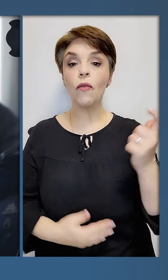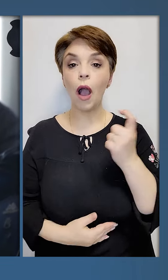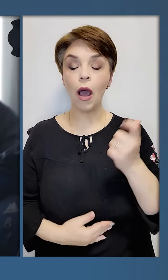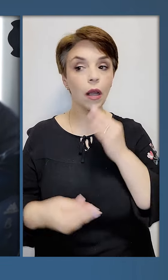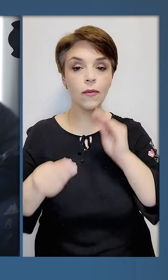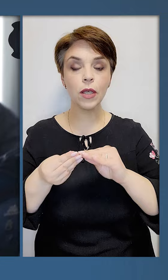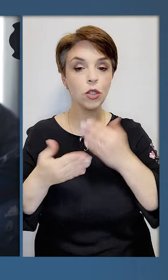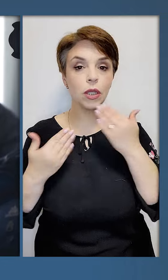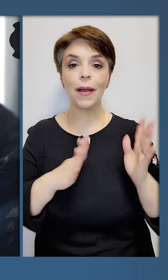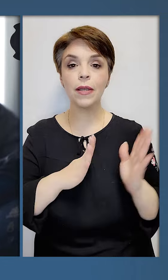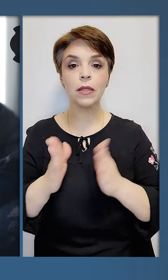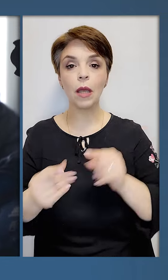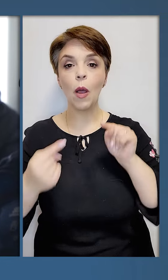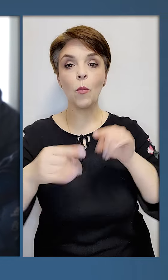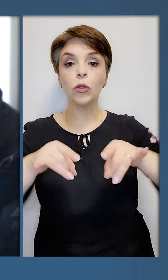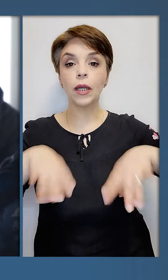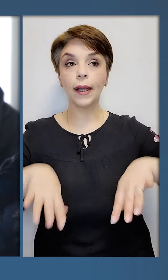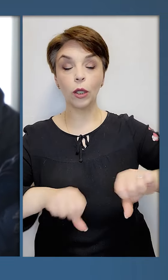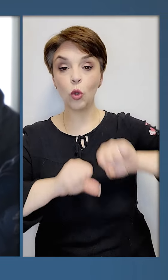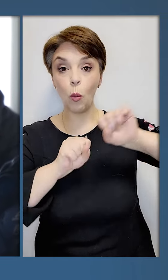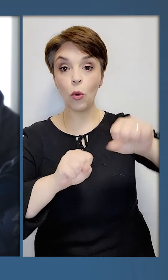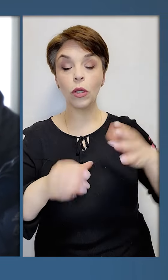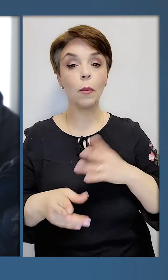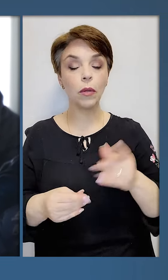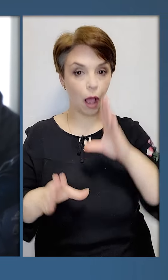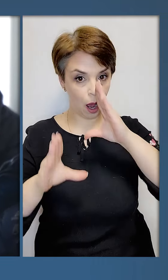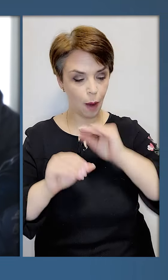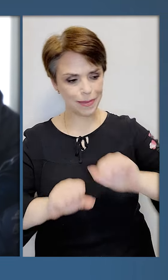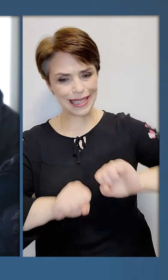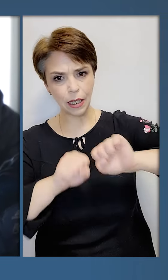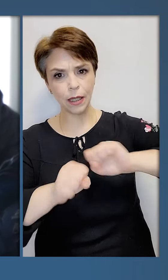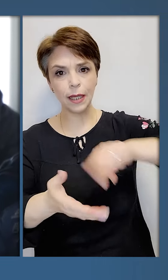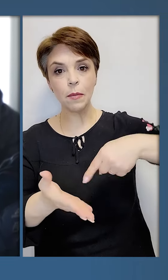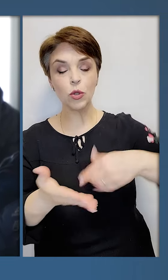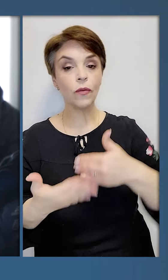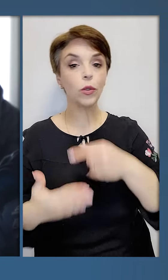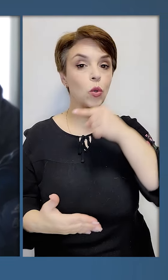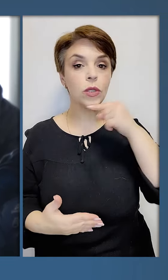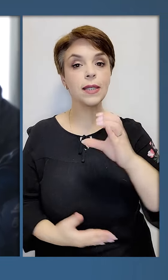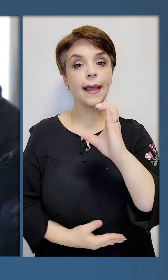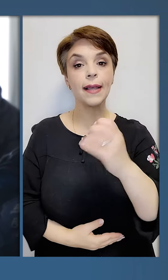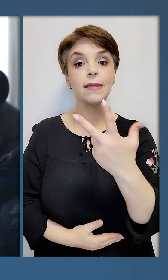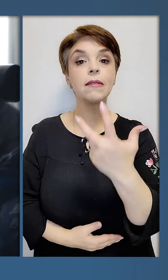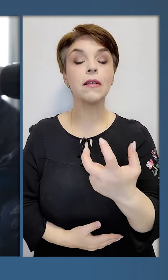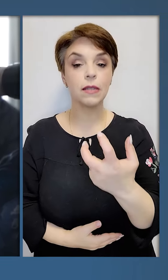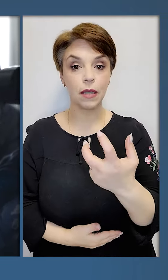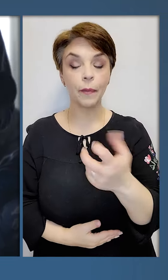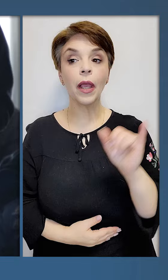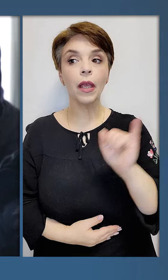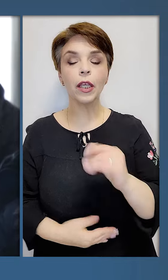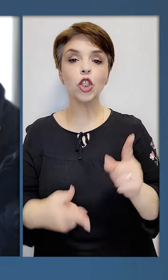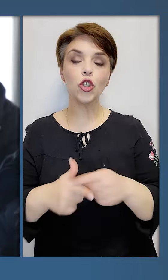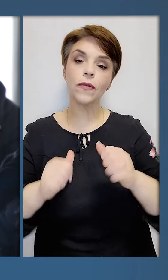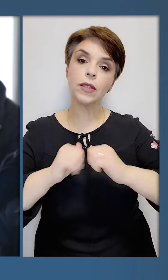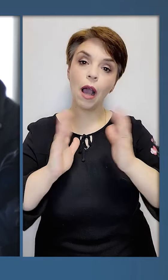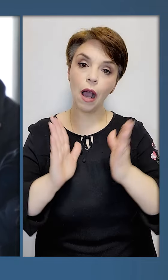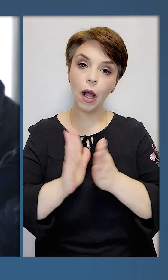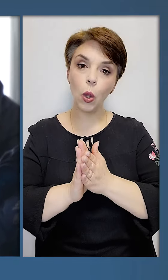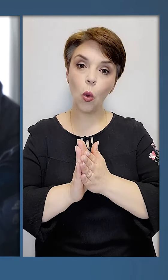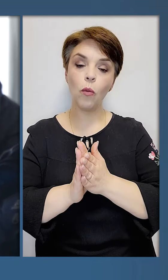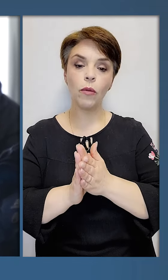в Харкові все ще немає системи протиракетної оборони, яка була б здатна закрити місто від російських С-300? І чи є